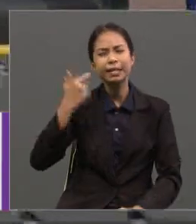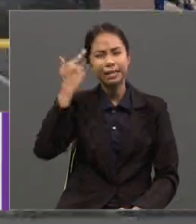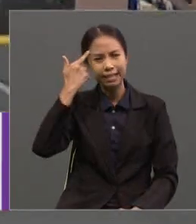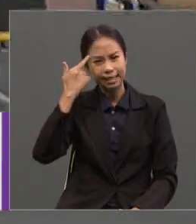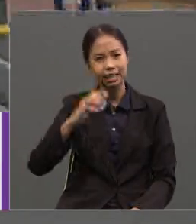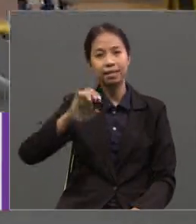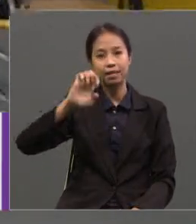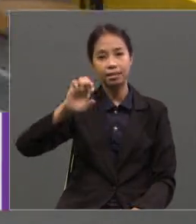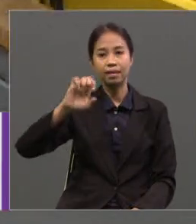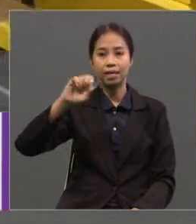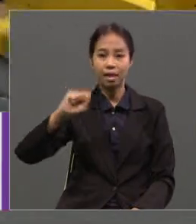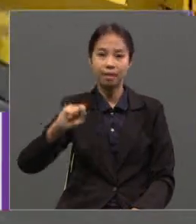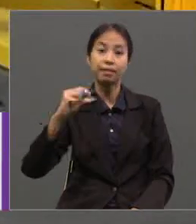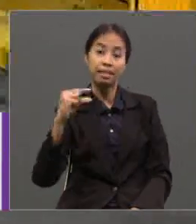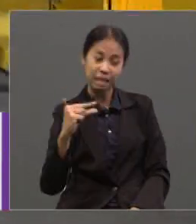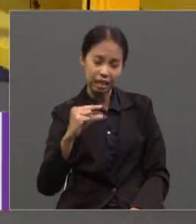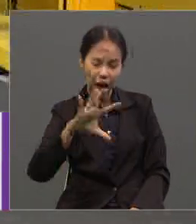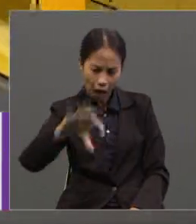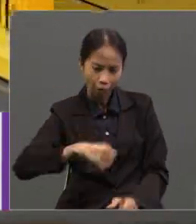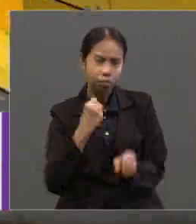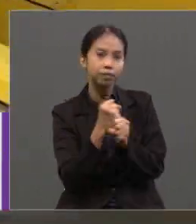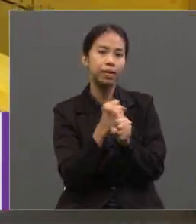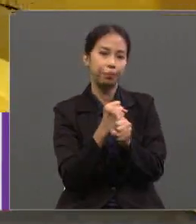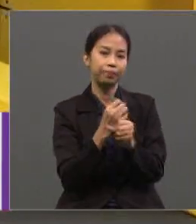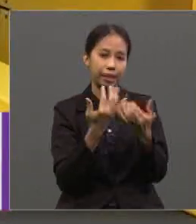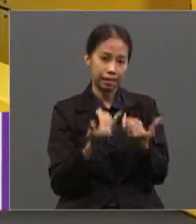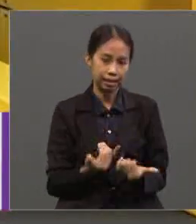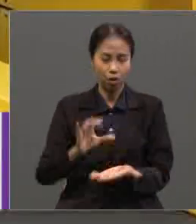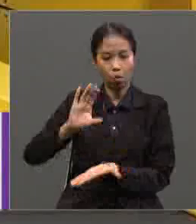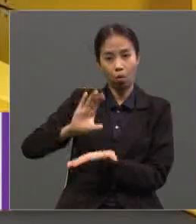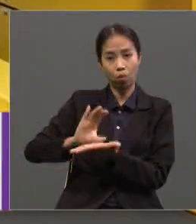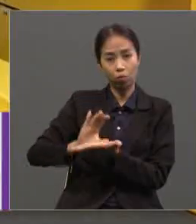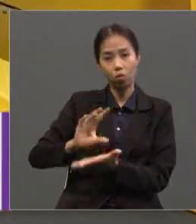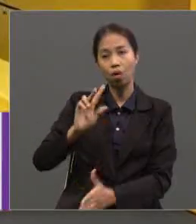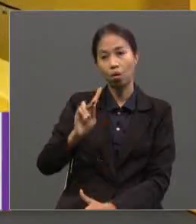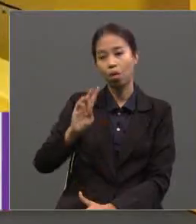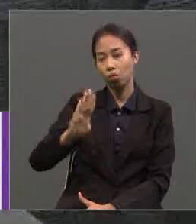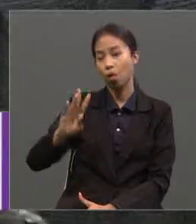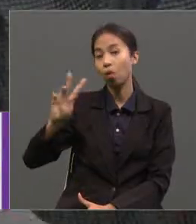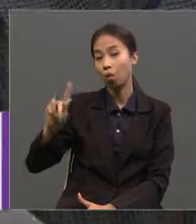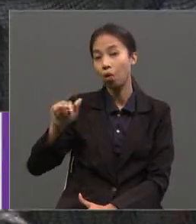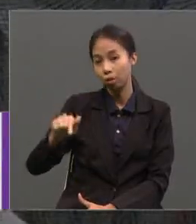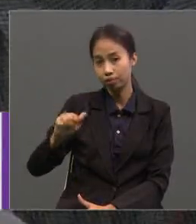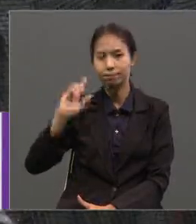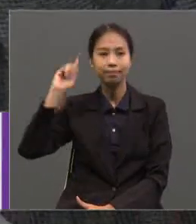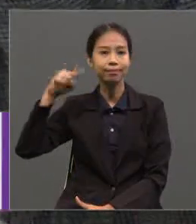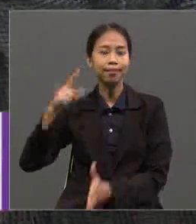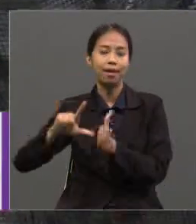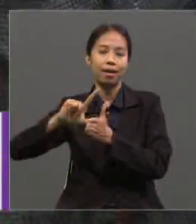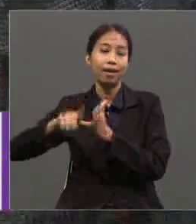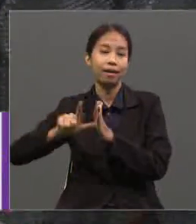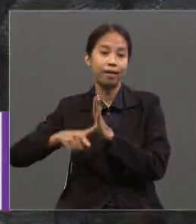esgมาใช้ซึ่งในส่วนของกองทุนบำเหน็จบำนาญข้าราชการหรือว่ากบขนางสีกันยายาทิพย์ในการ